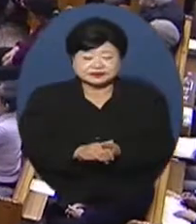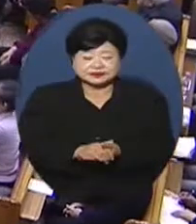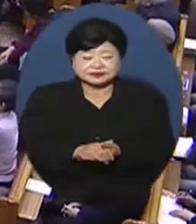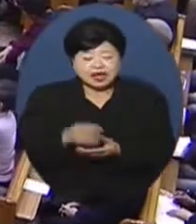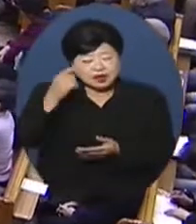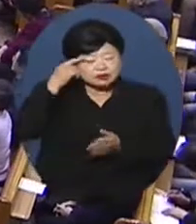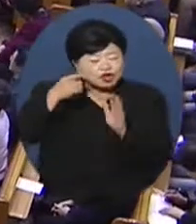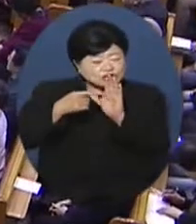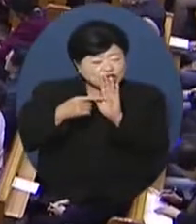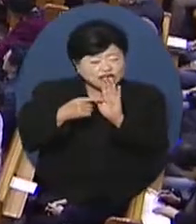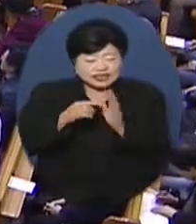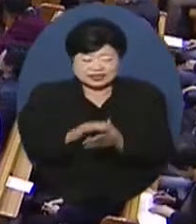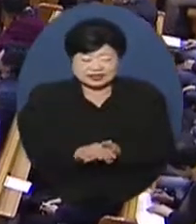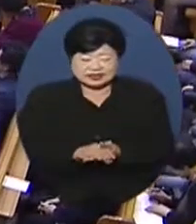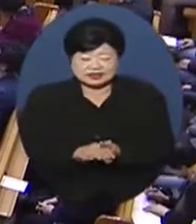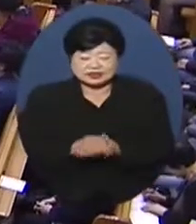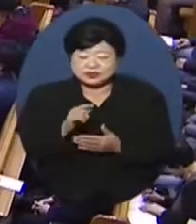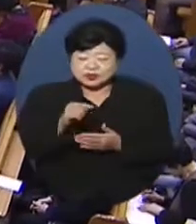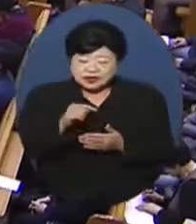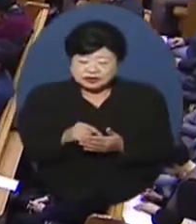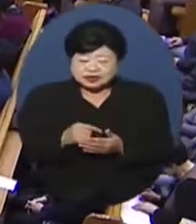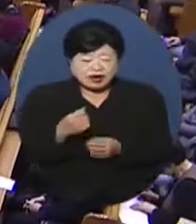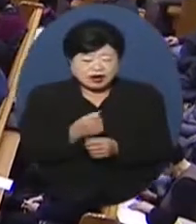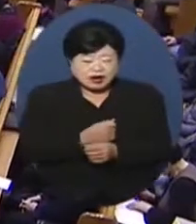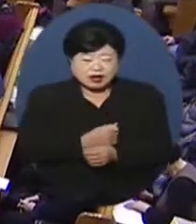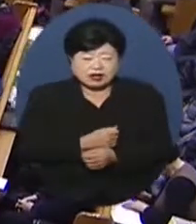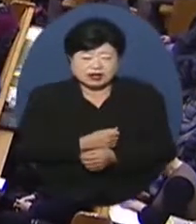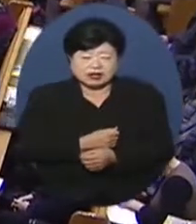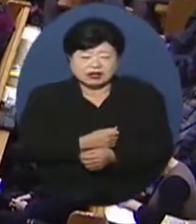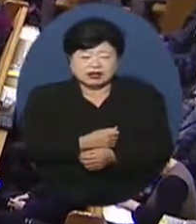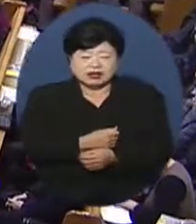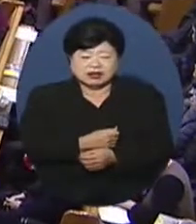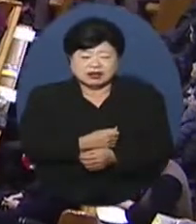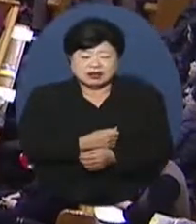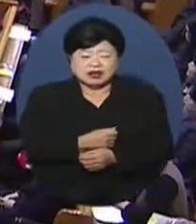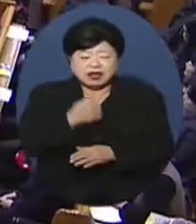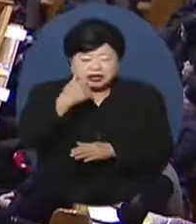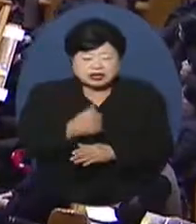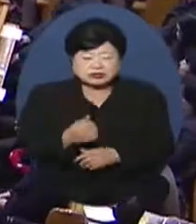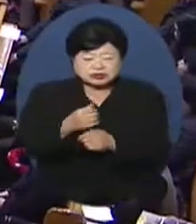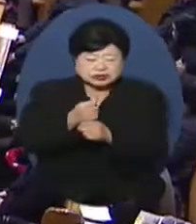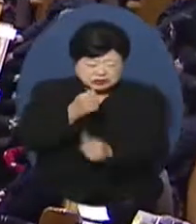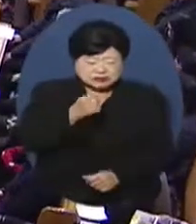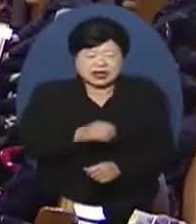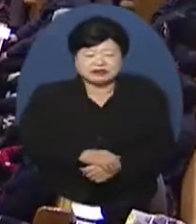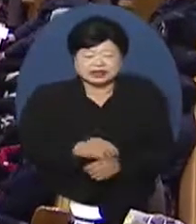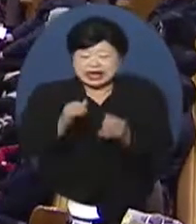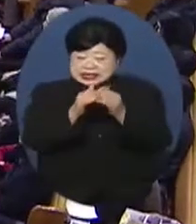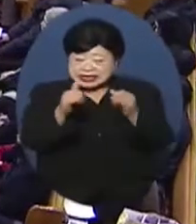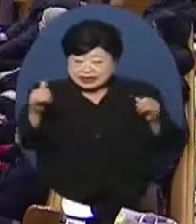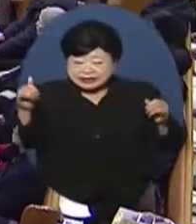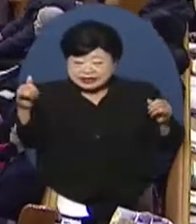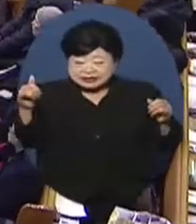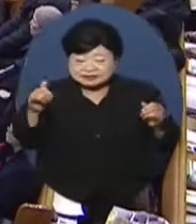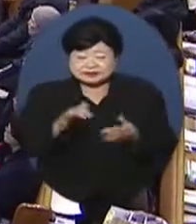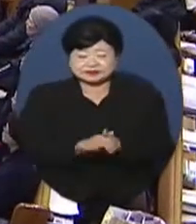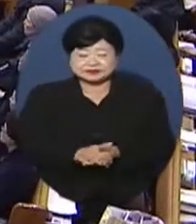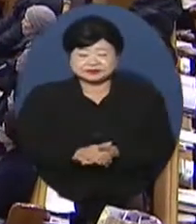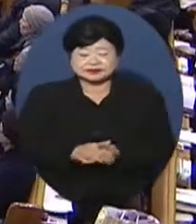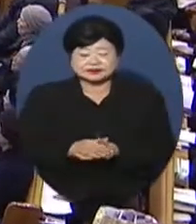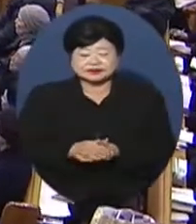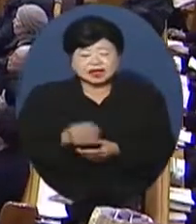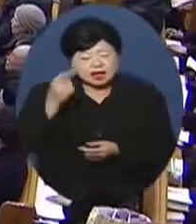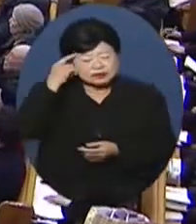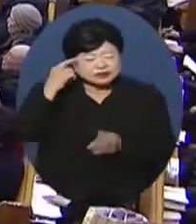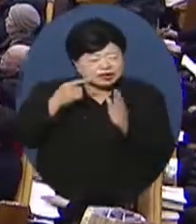그 부정적인 헤미 계속 에서는 천안 3 결국 실패합니다 사람이 부정한